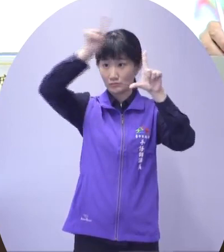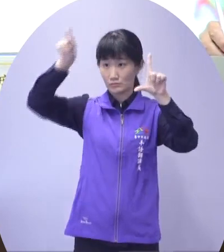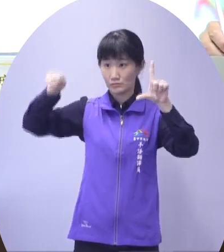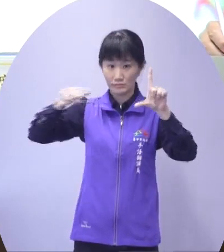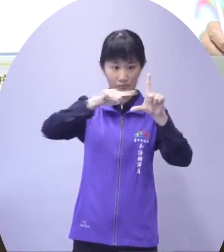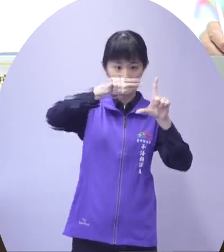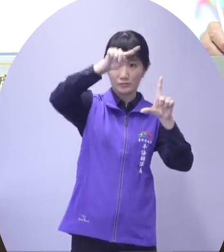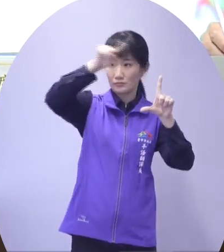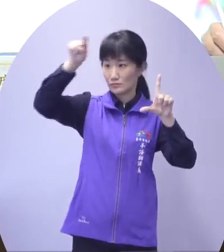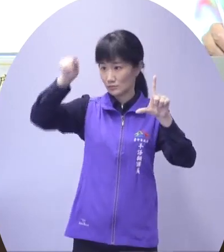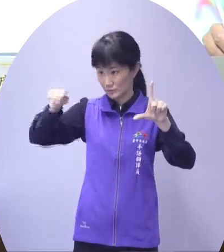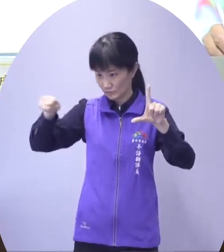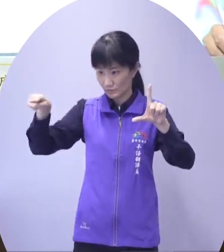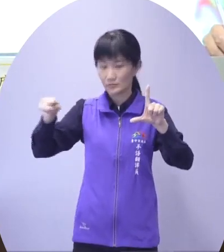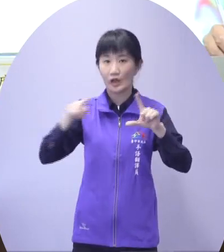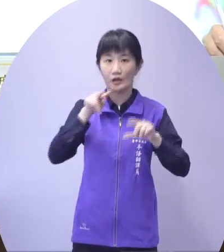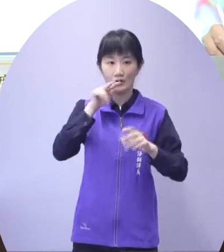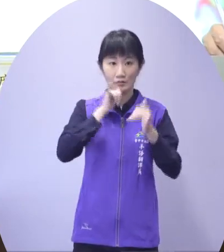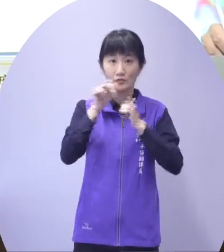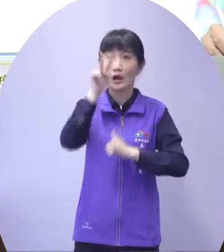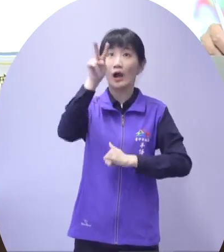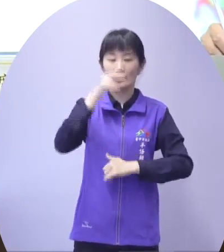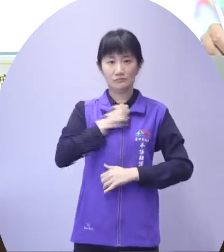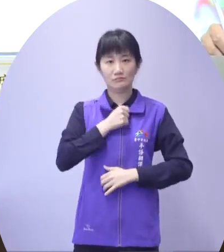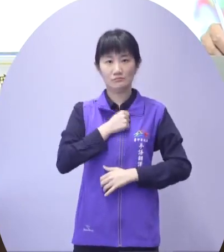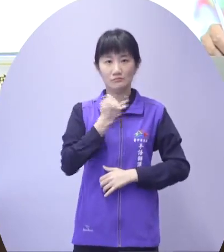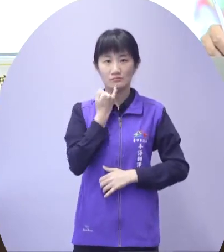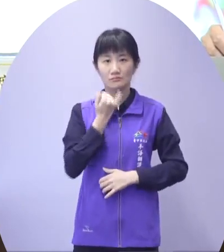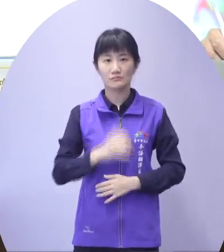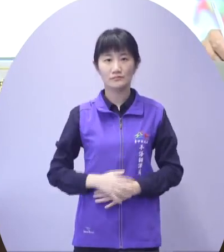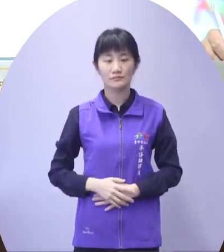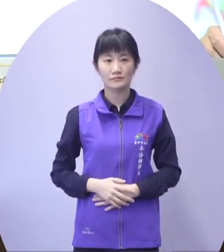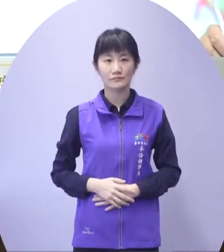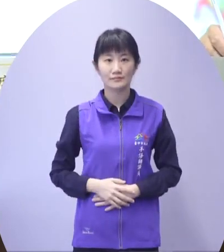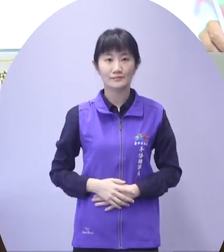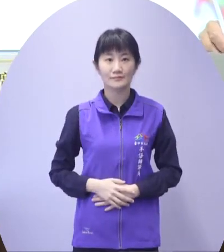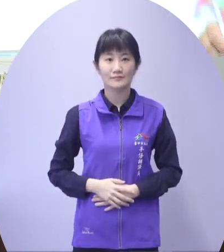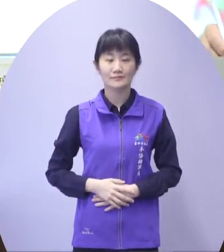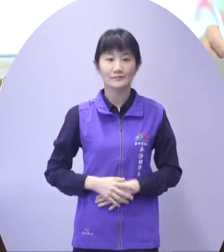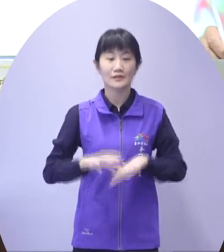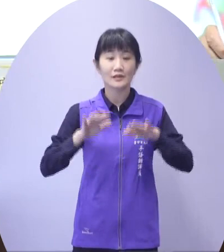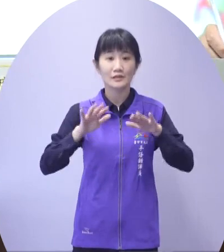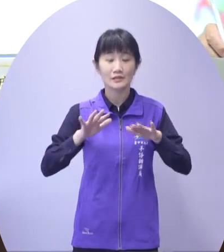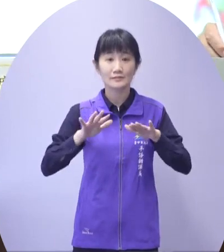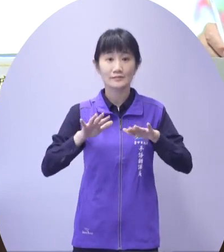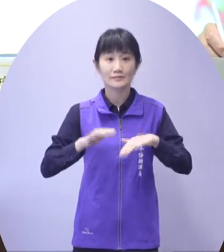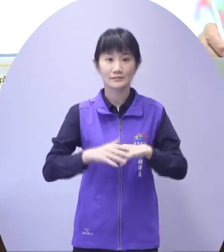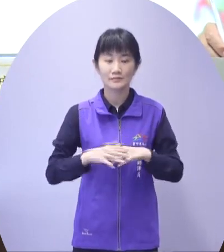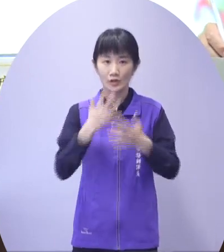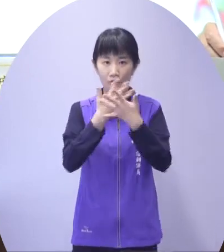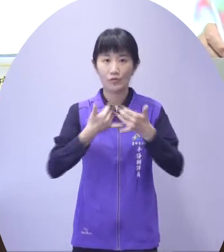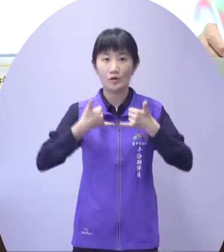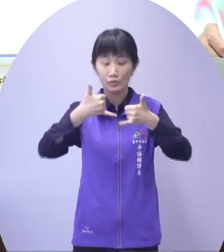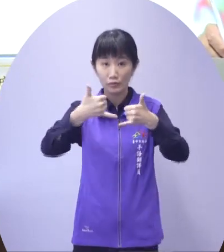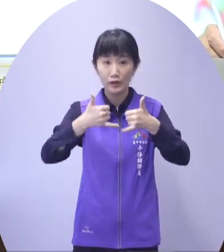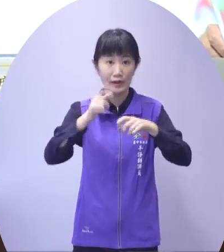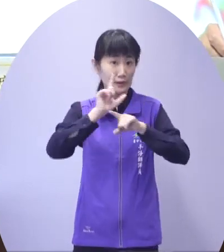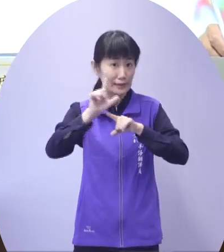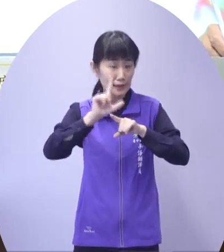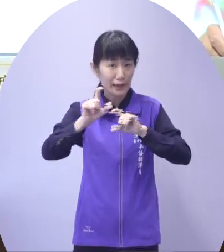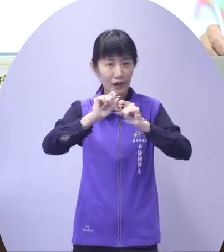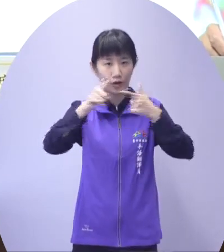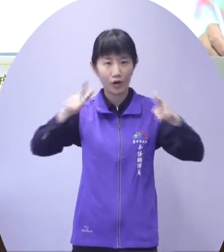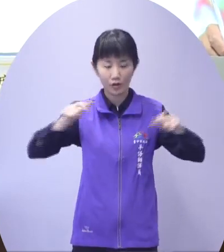怎么样的行销手法，迅速的哈。在因为我们现在包括全民几乎都有网络的群组啊，或者